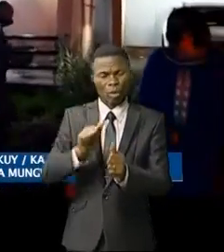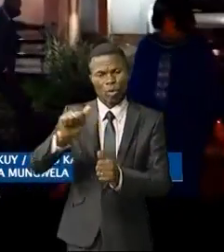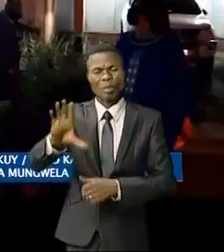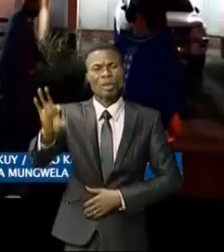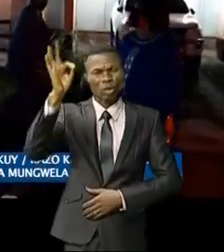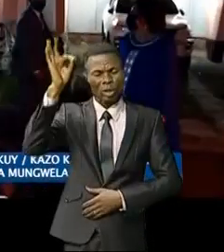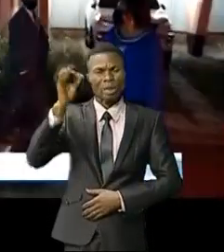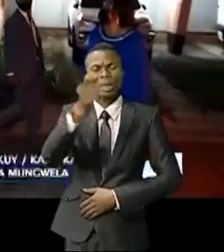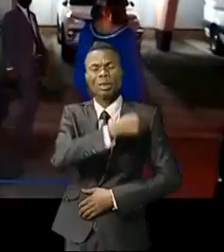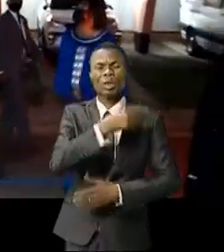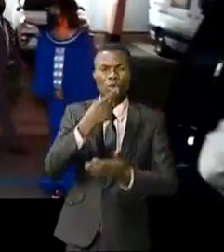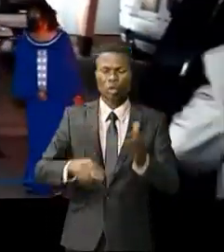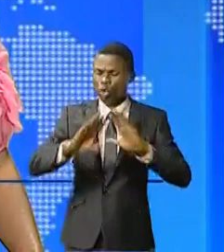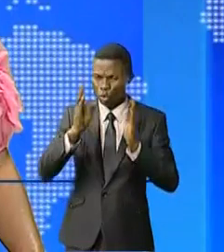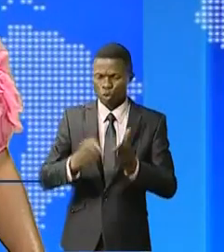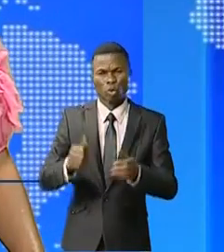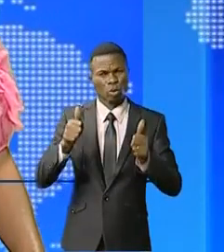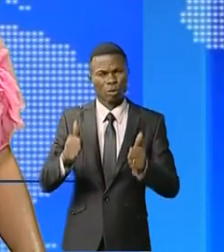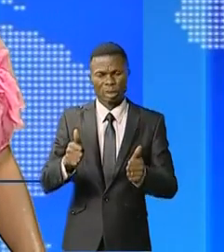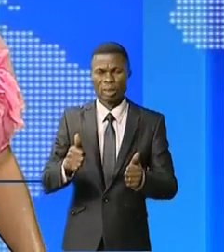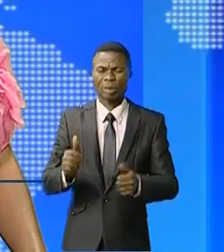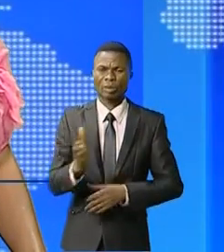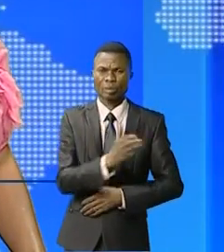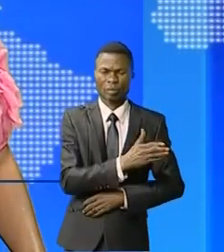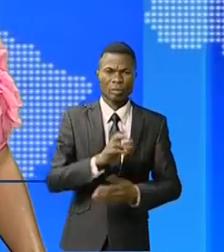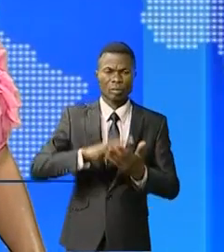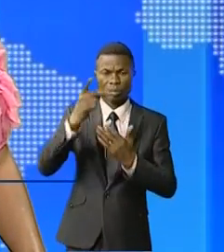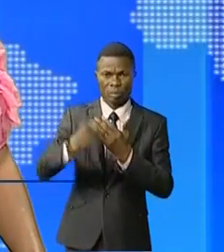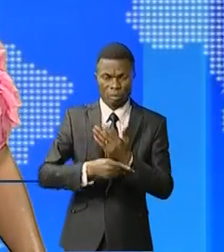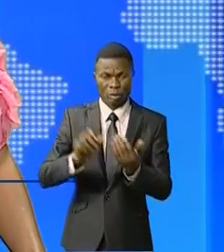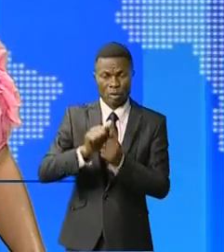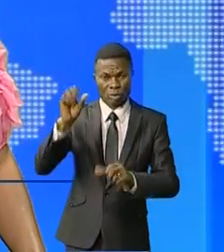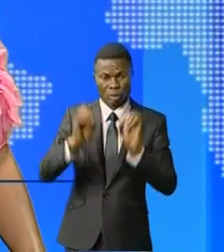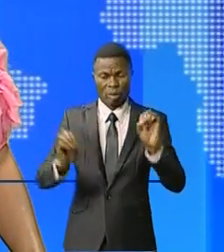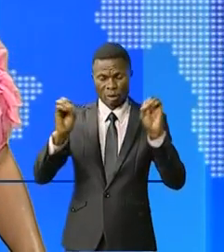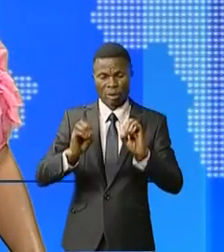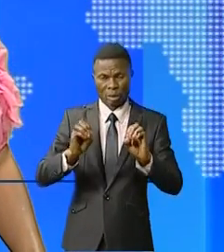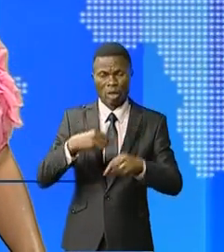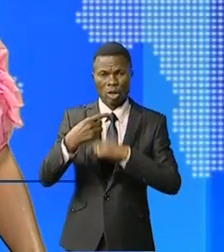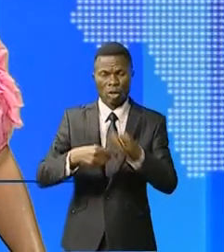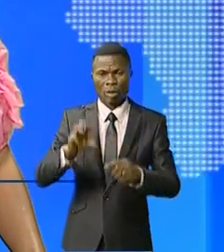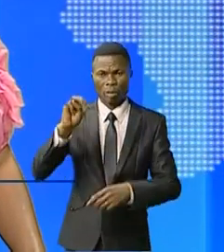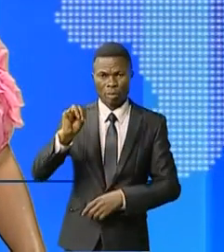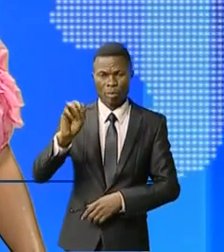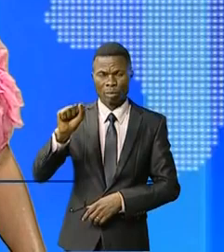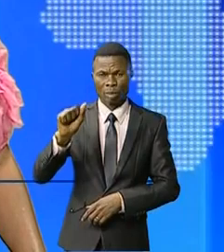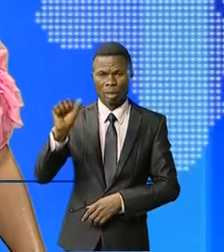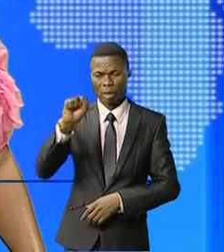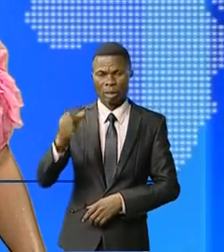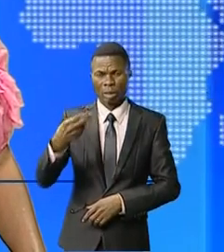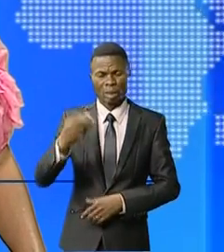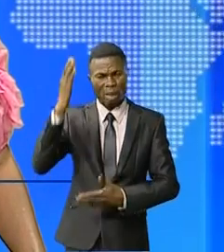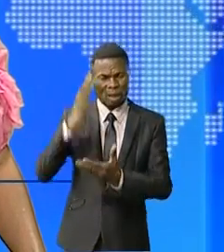Toutefois, tous les vaccins se valent. Le plan Machako 2.0 est lancé hier par le chef de l'État. Ces plans consistent à